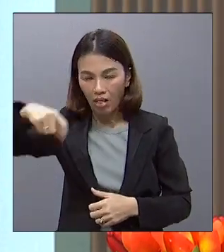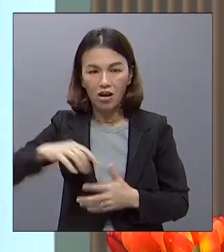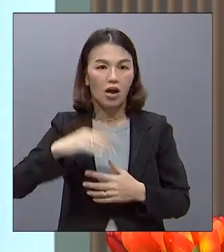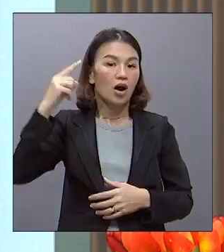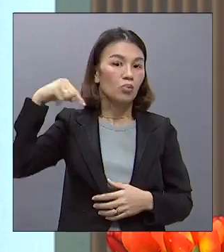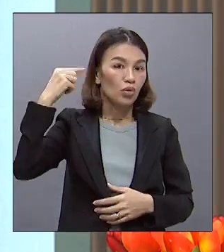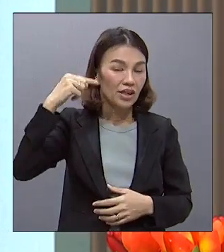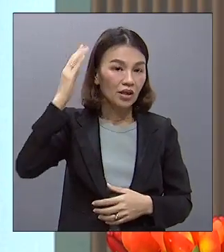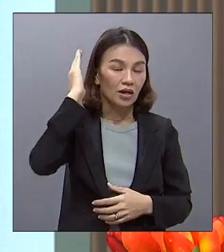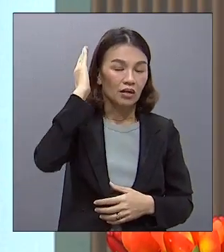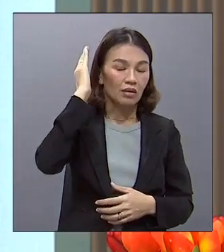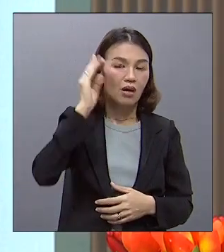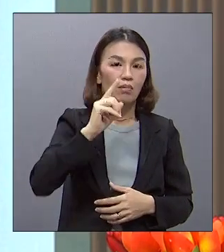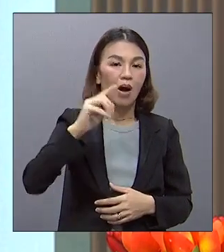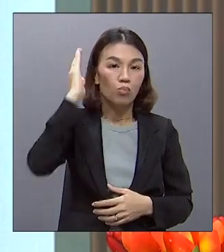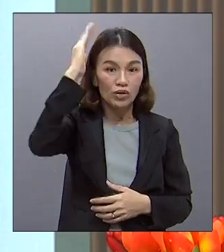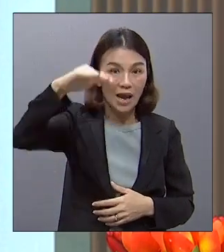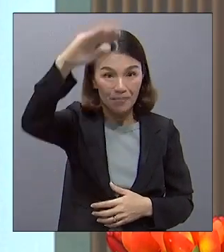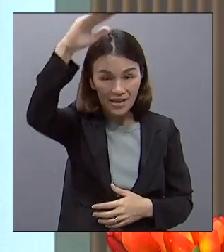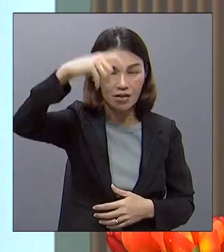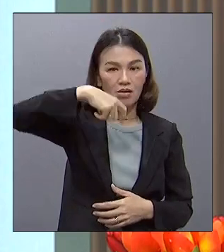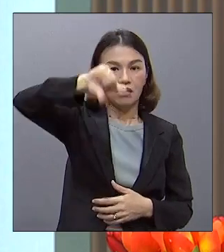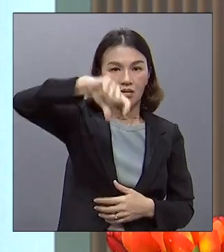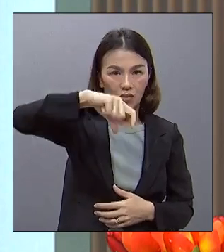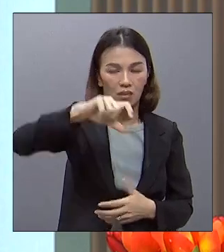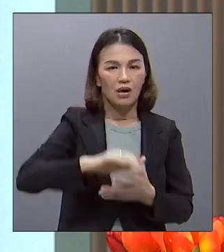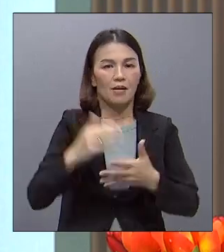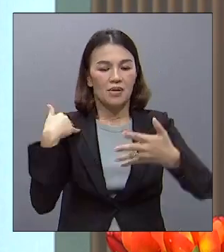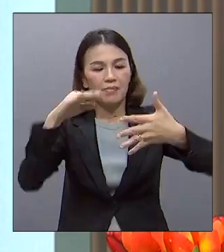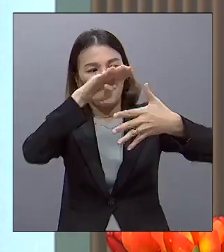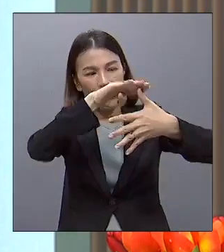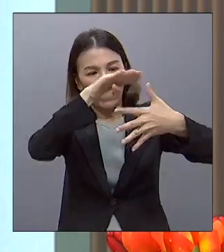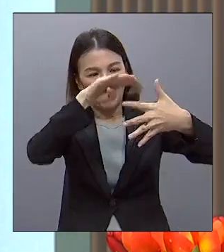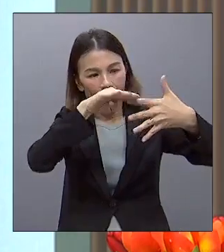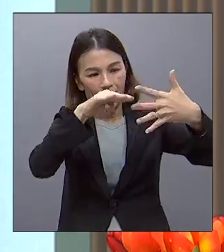รุ่นพี่กว่าก็จะเรียกคำนี้มันมีเรื่องของแบบลำดับขั้นคุณผู้ชม